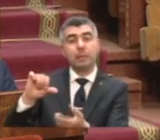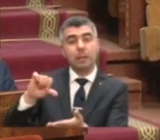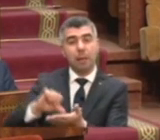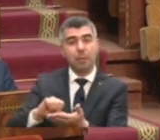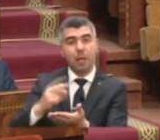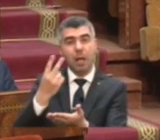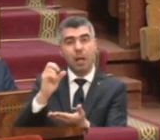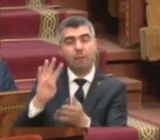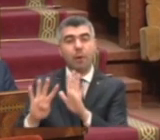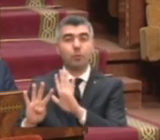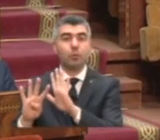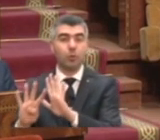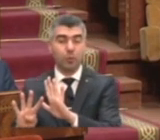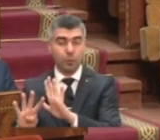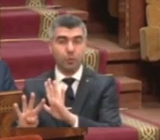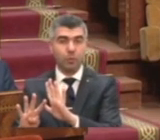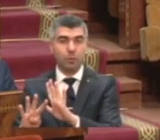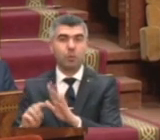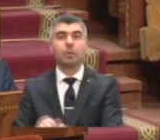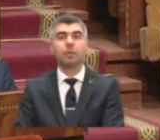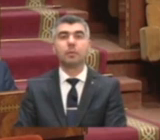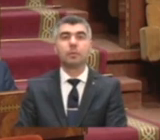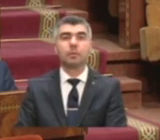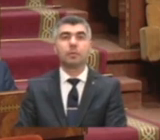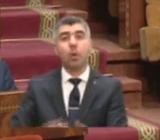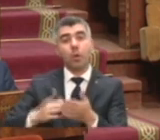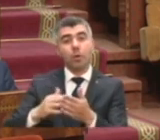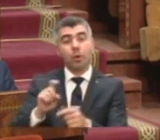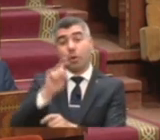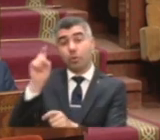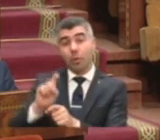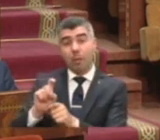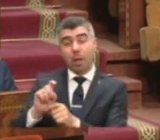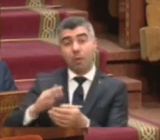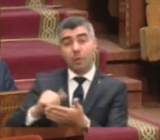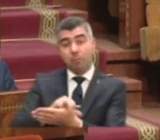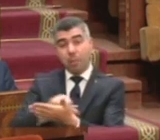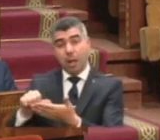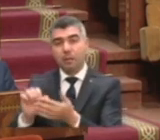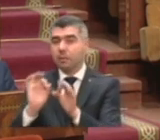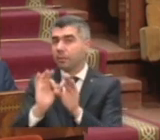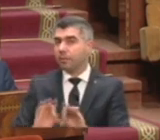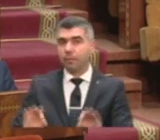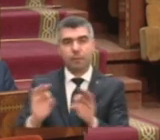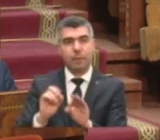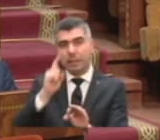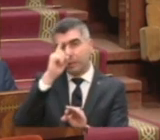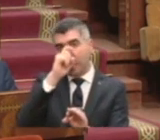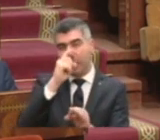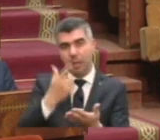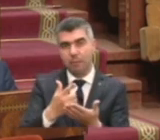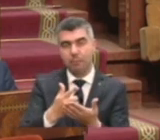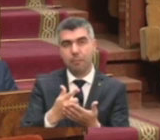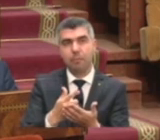2009. هو كان عيب كبير على مدينه الدار البيضاء، الجماعات ما يمكنش يتحملوا هذا الشيء، جماعه الدار البيضاء صعيب عليها ان تحمل واحد